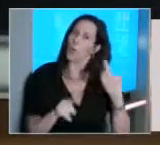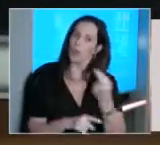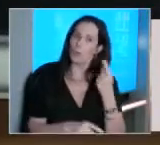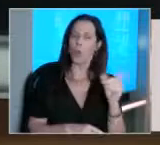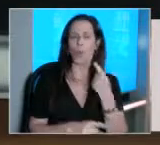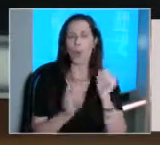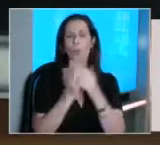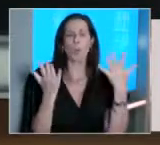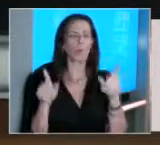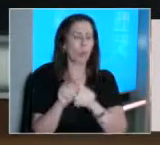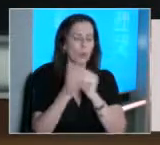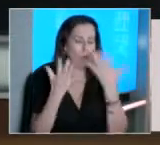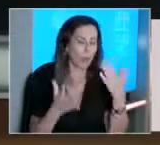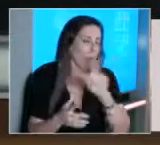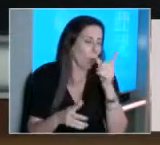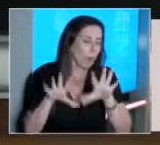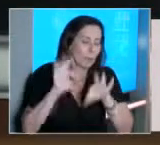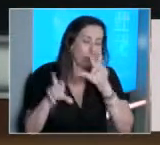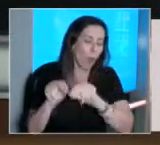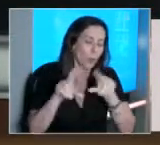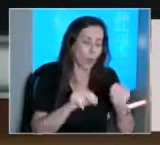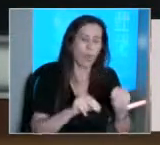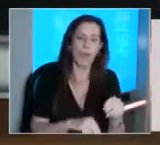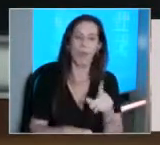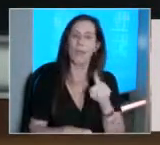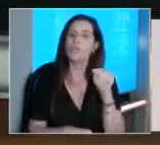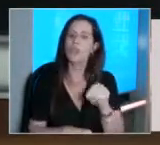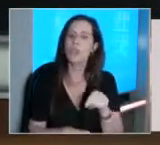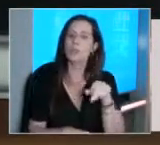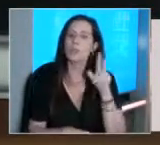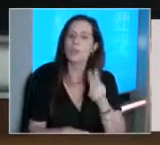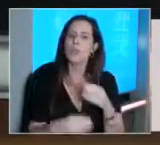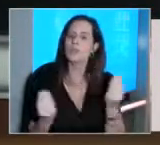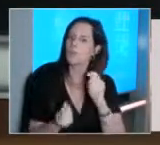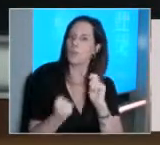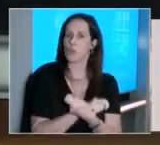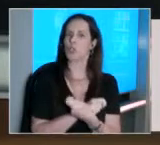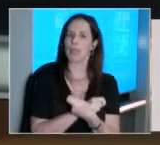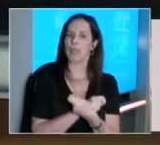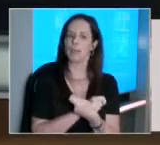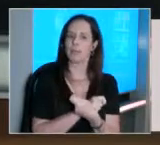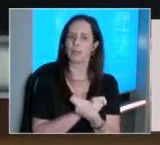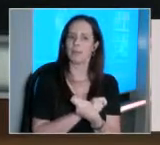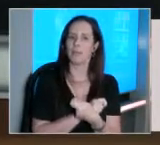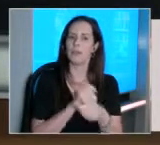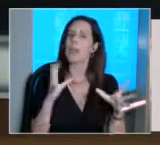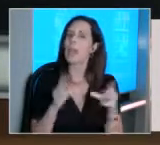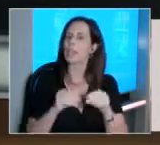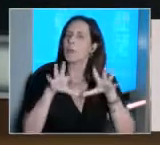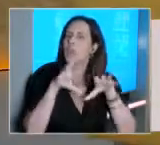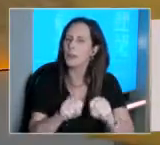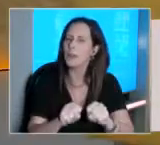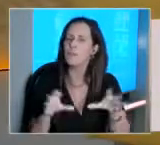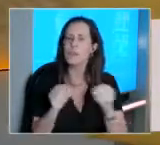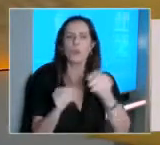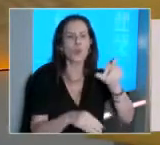קראו עיתון דבר, כולם הצביעו פחות או יותר לאותה מפלגה, ושם יש איזה קו שבר במלחמה הזאת, יחד עם השטחים הכבושים ועם